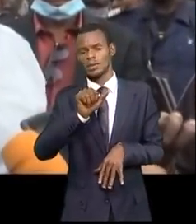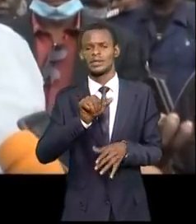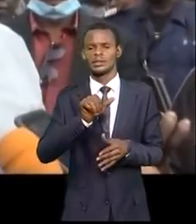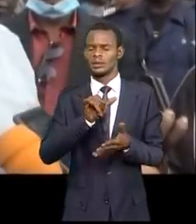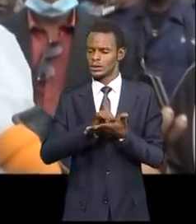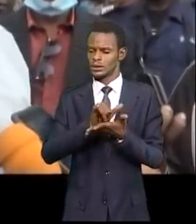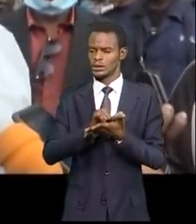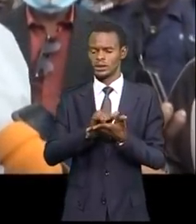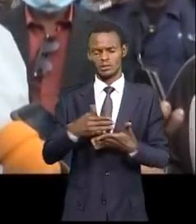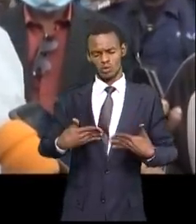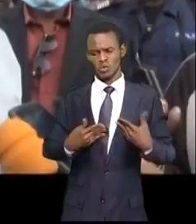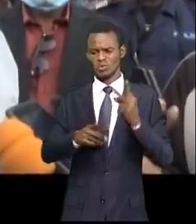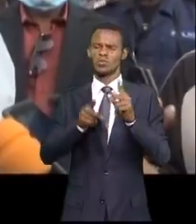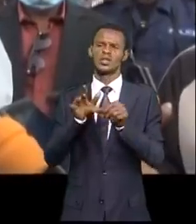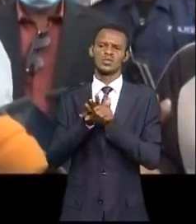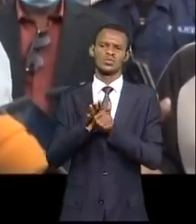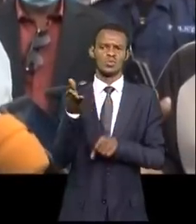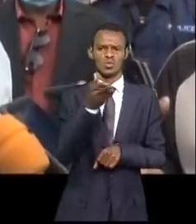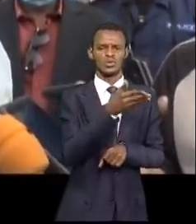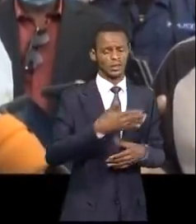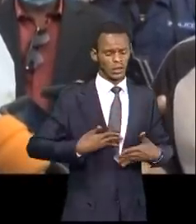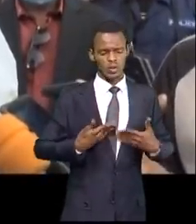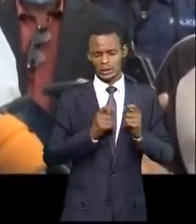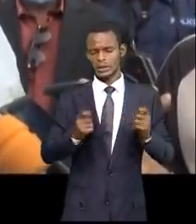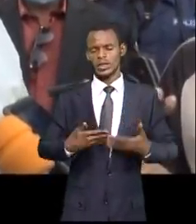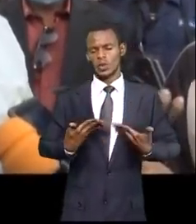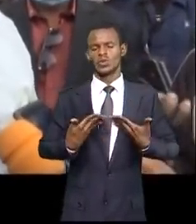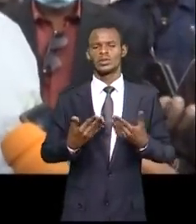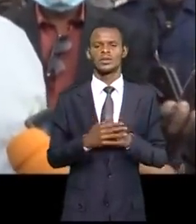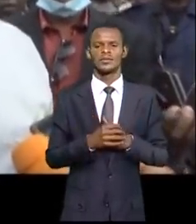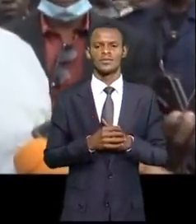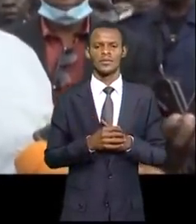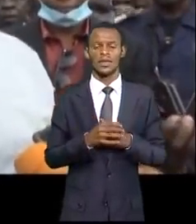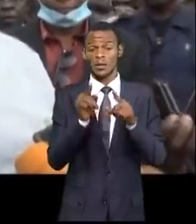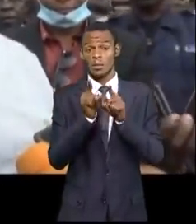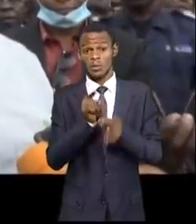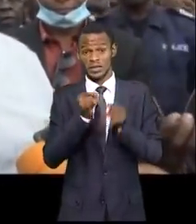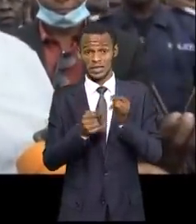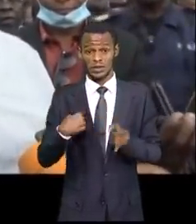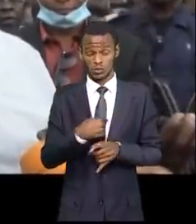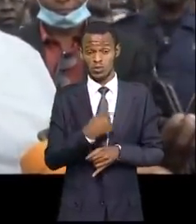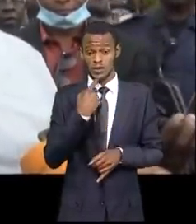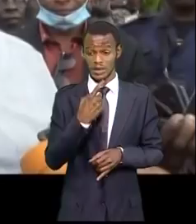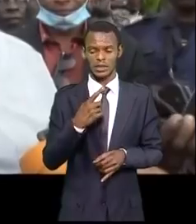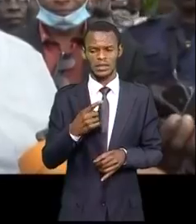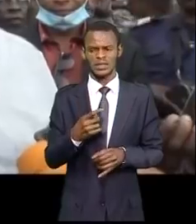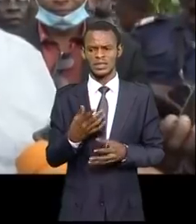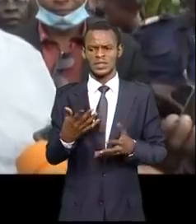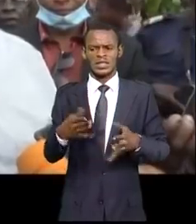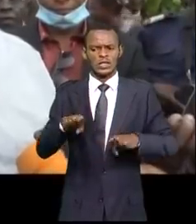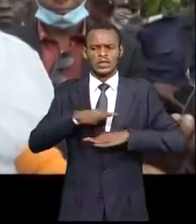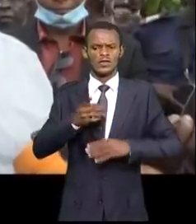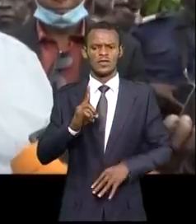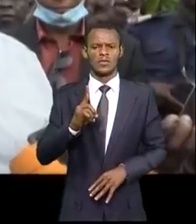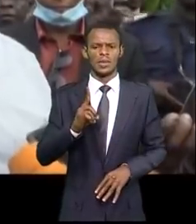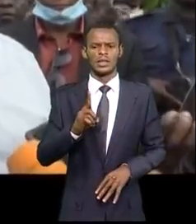qui ne sont très très très content et très satisfait de cela même si nous devons dire qu'elles sont situées parole gérer le